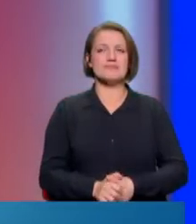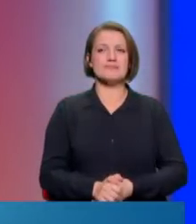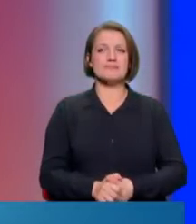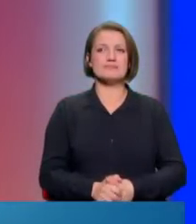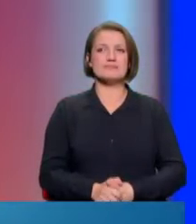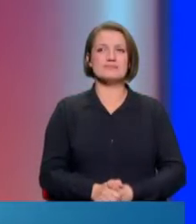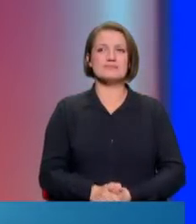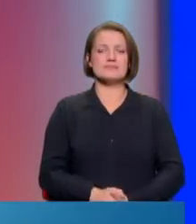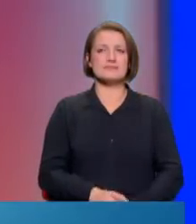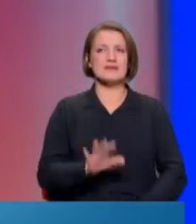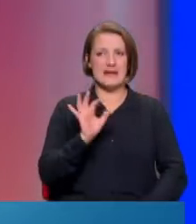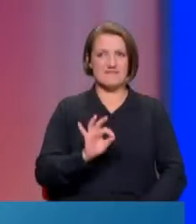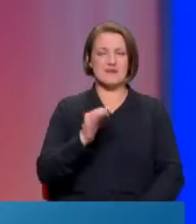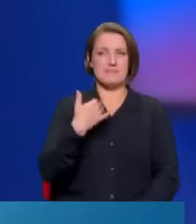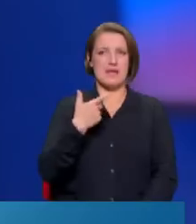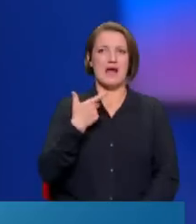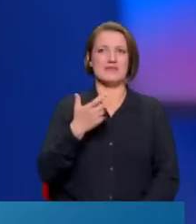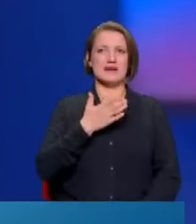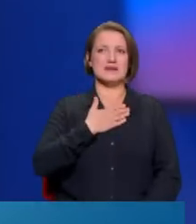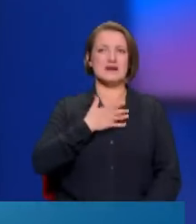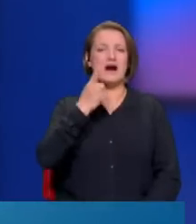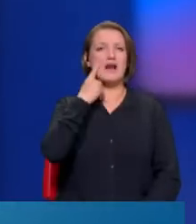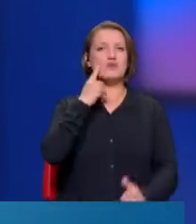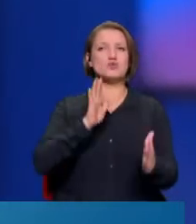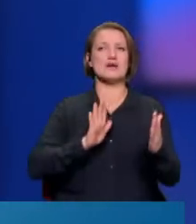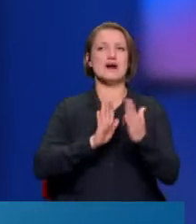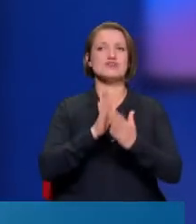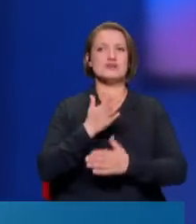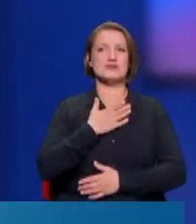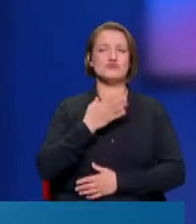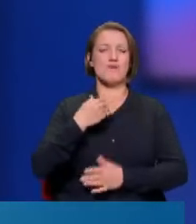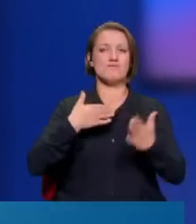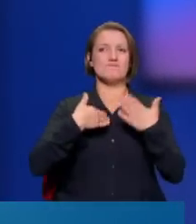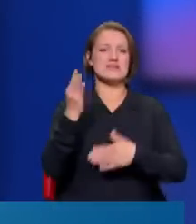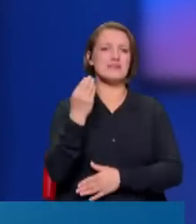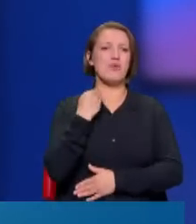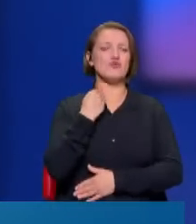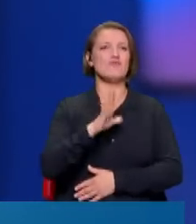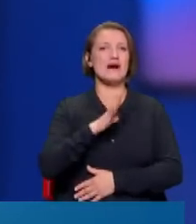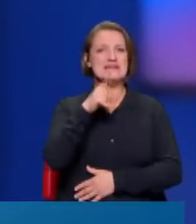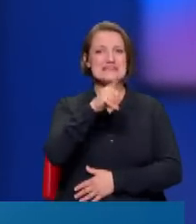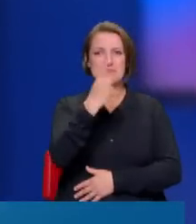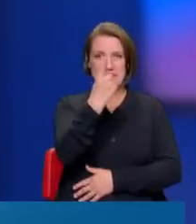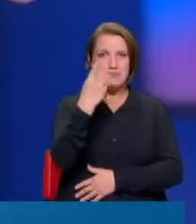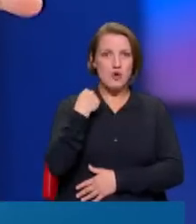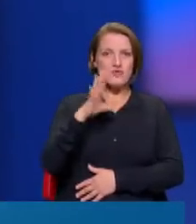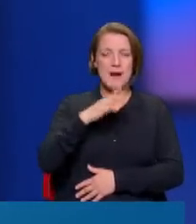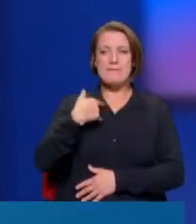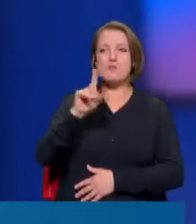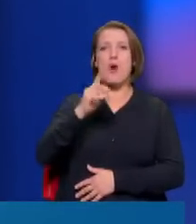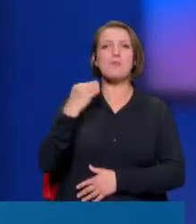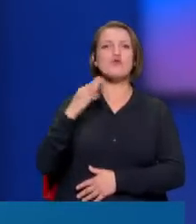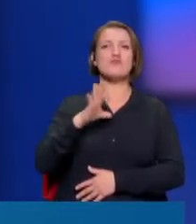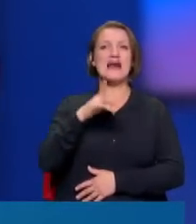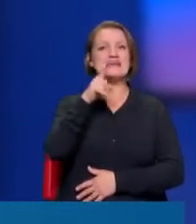söylüyorsunuz Evet ben hataylıyım onun için Atatürk'e karşı çok fazla borcum var sizin bir borcunuz varsa benim 10 borcum